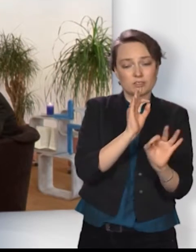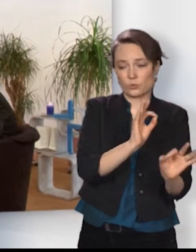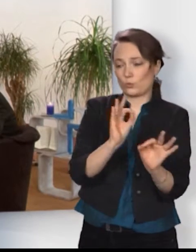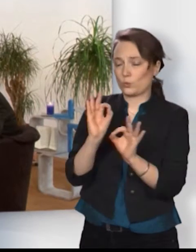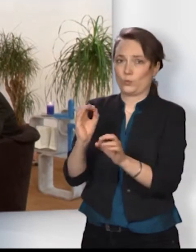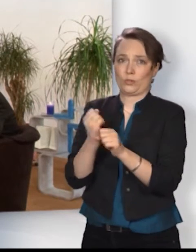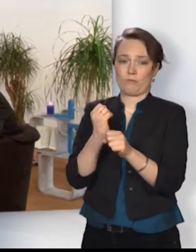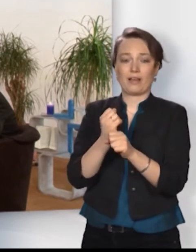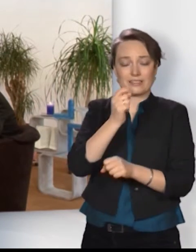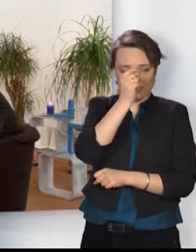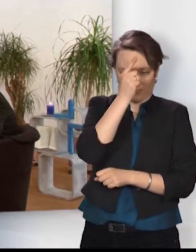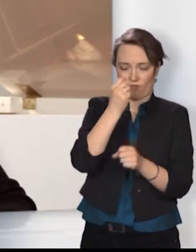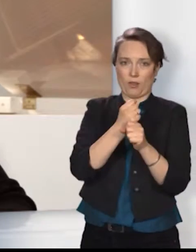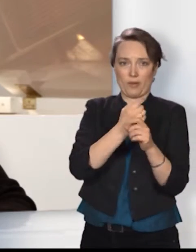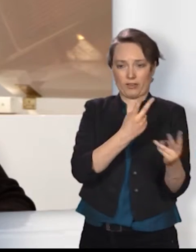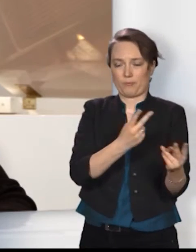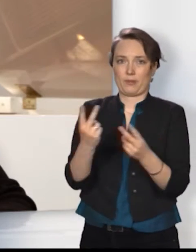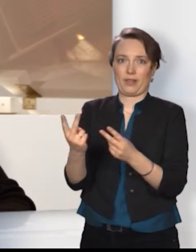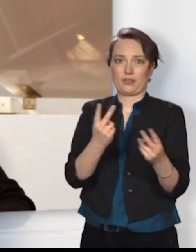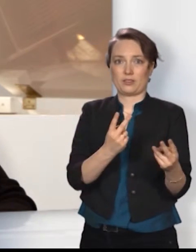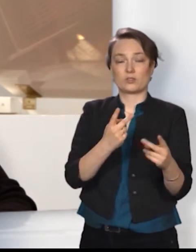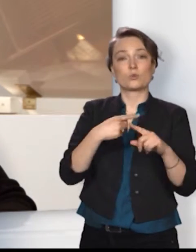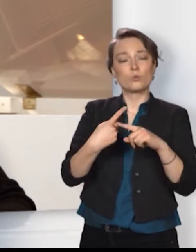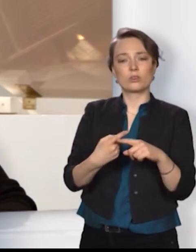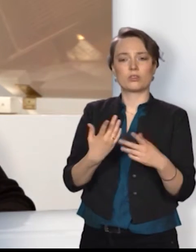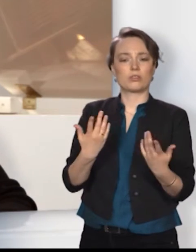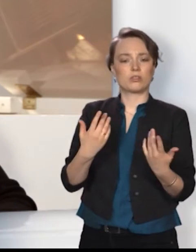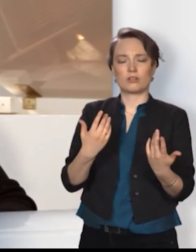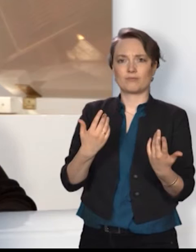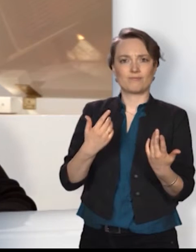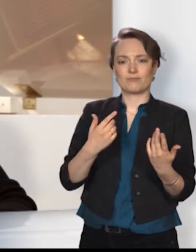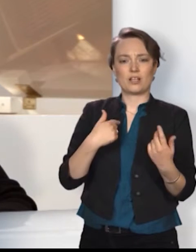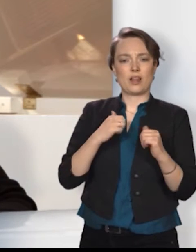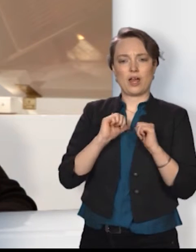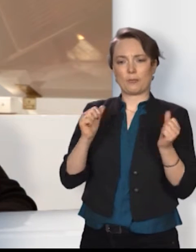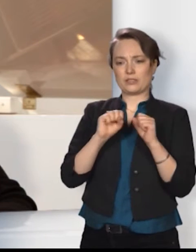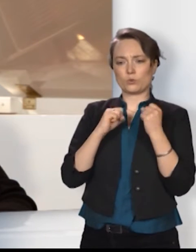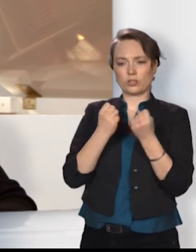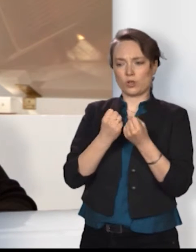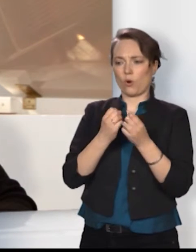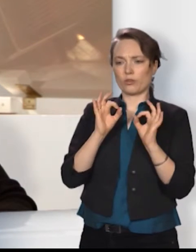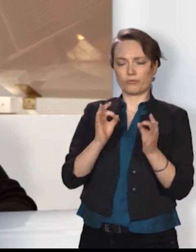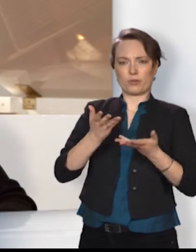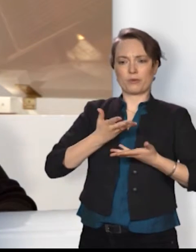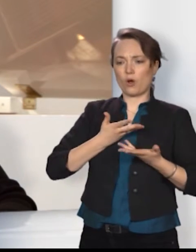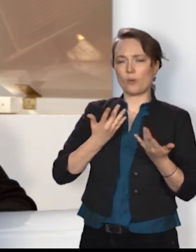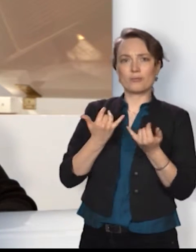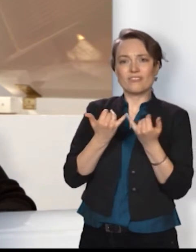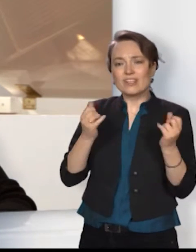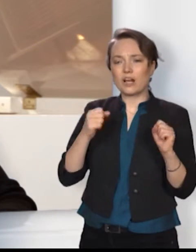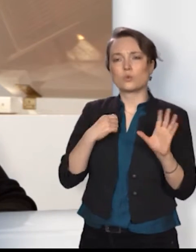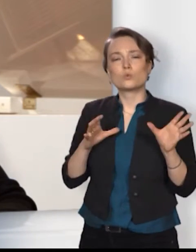zu leben. Und wie bekommen wir die Themen, die das Leben uns vor die Füße legt,